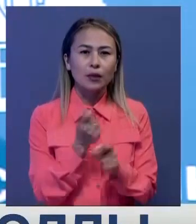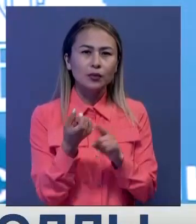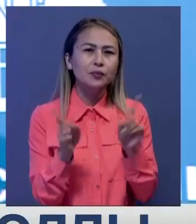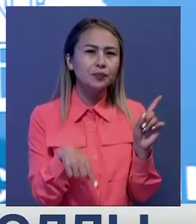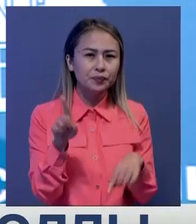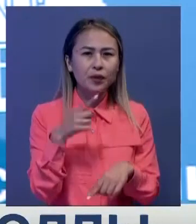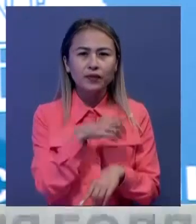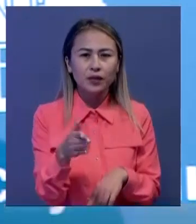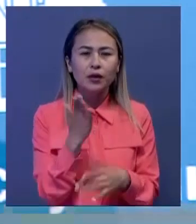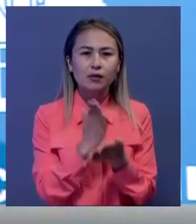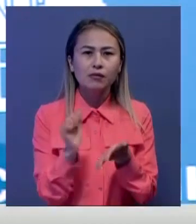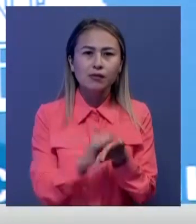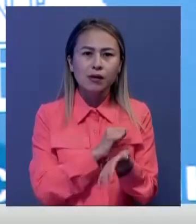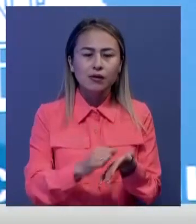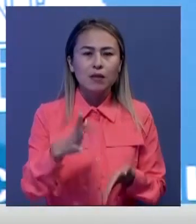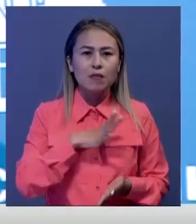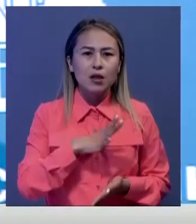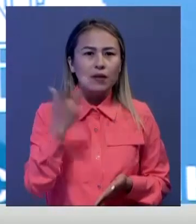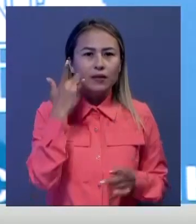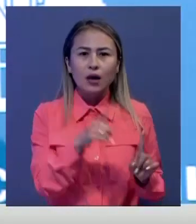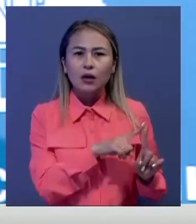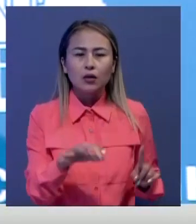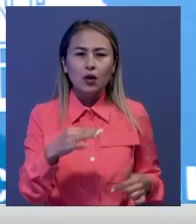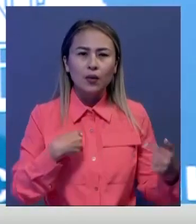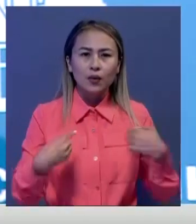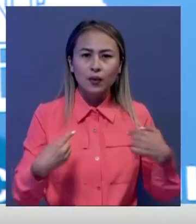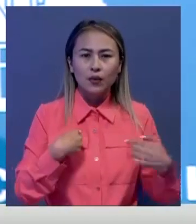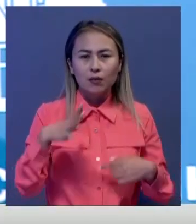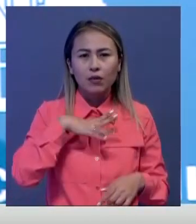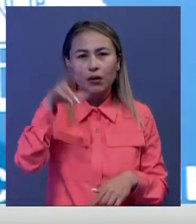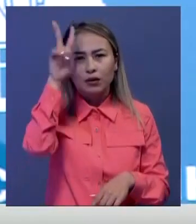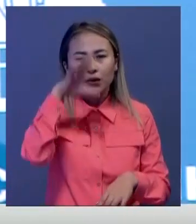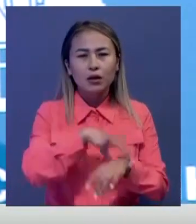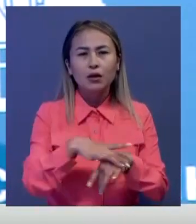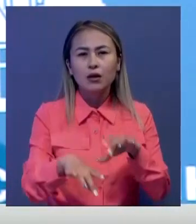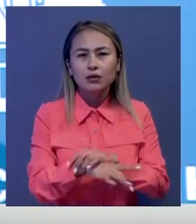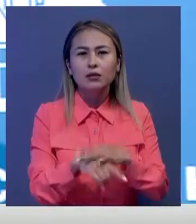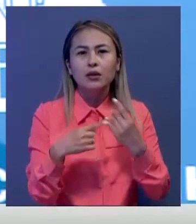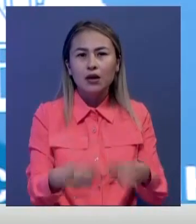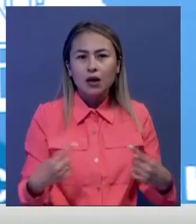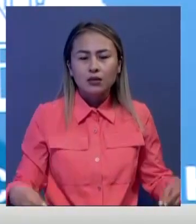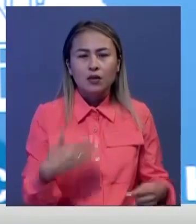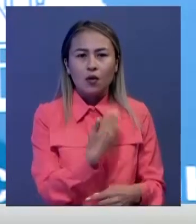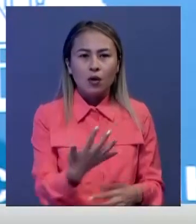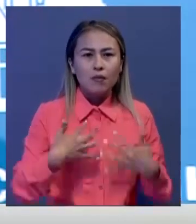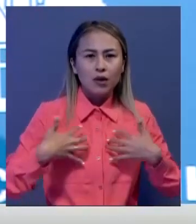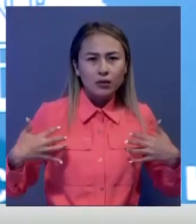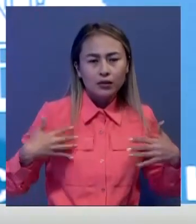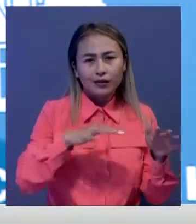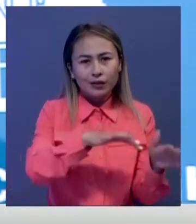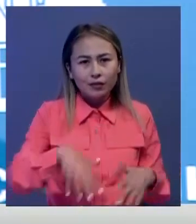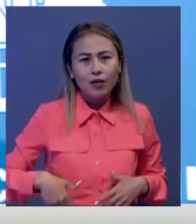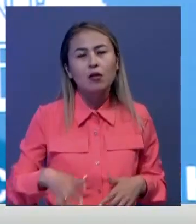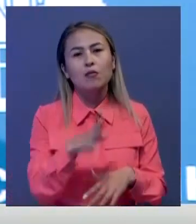танысқанда адамның азап ойы қаза болатын деректер бар. Байларды қуғындау, олардың мал мүлкін тартып алу,